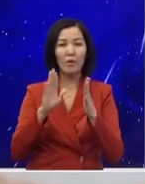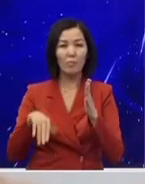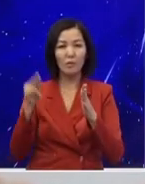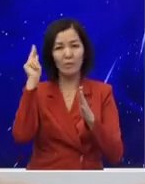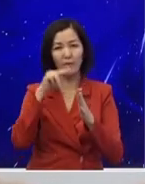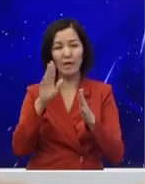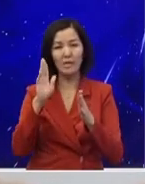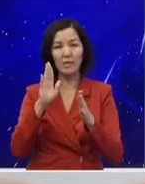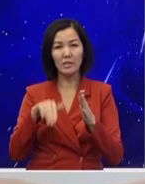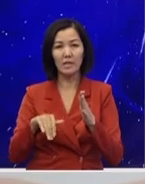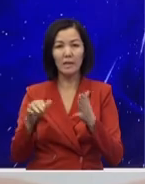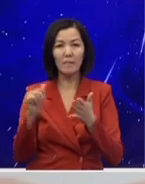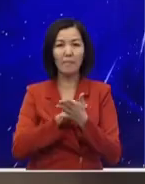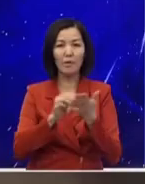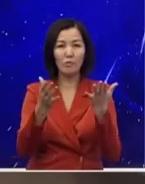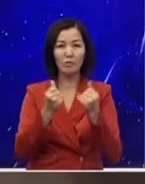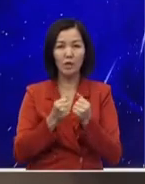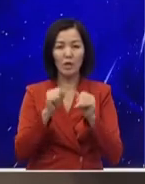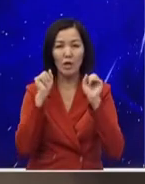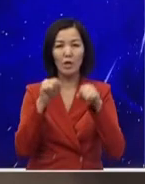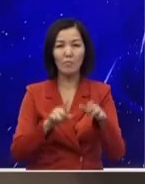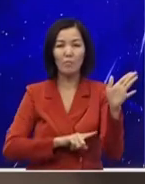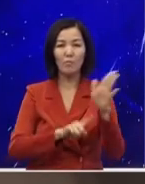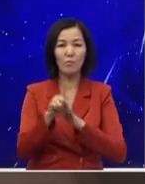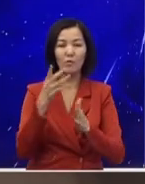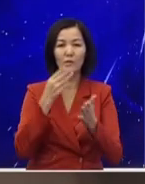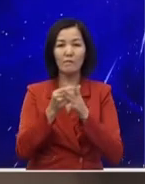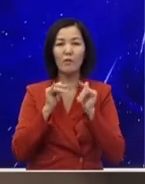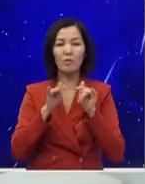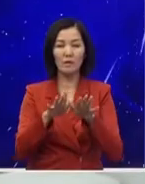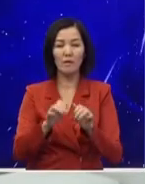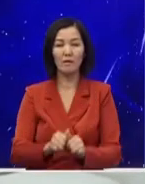курсов участники обучения получают сертификаты и могут начать свое дело.